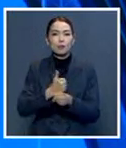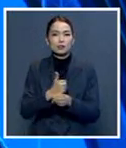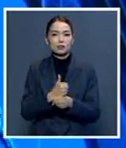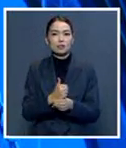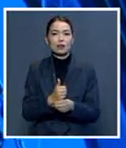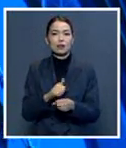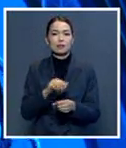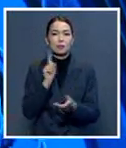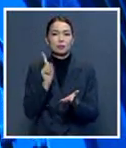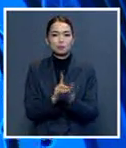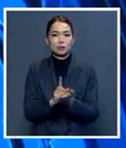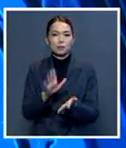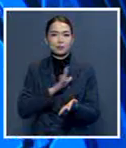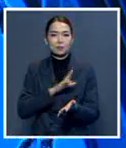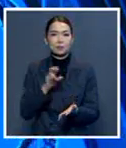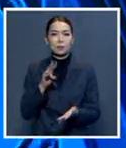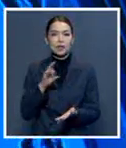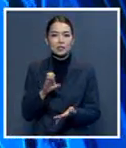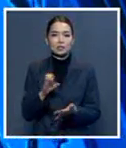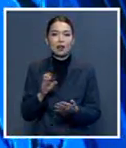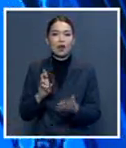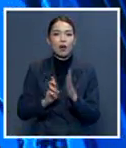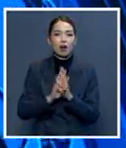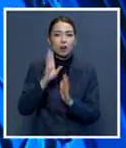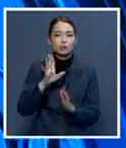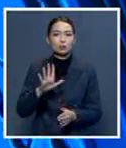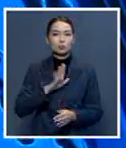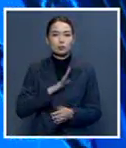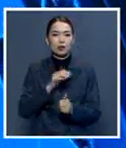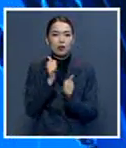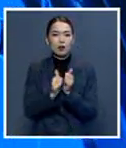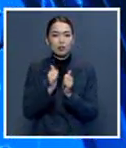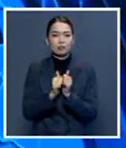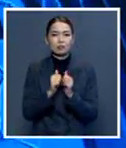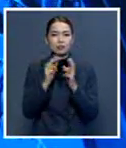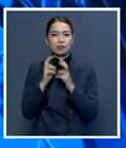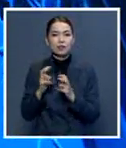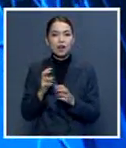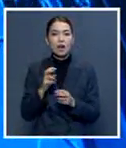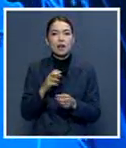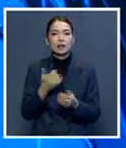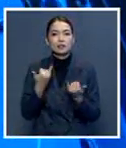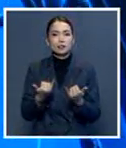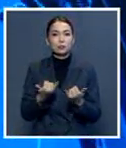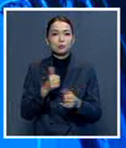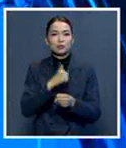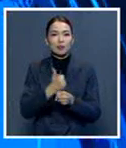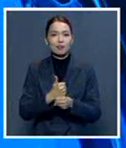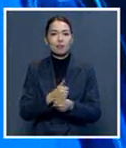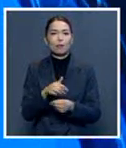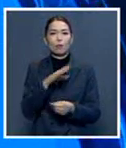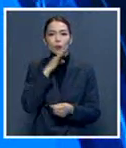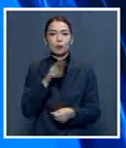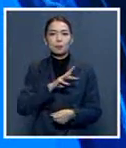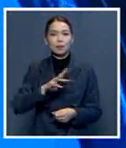құптады. Пенс мұны ғарышты бағындырудағы ірі қадам болады деп отыр. Дегенмен бұл мақсатты жүзеге асыруға ондаған миллиард доллар кетуі